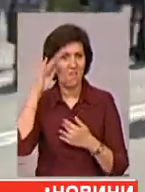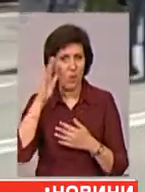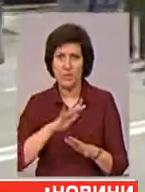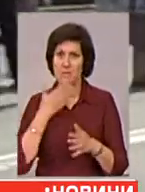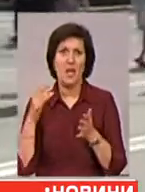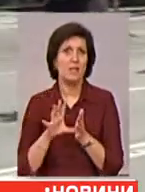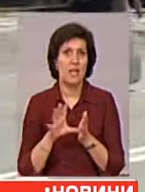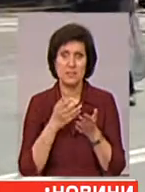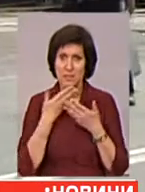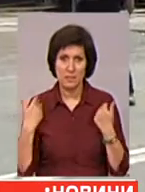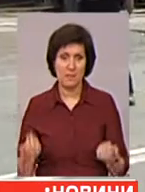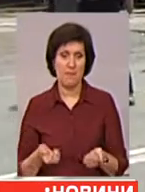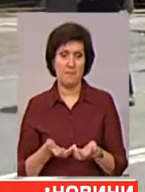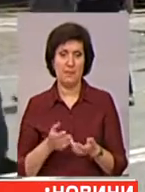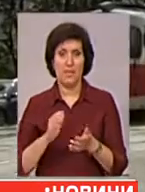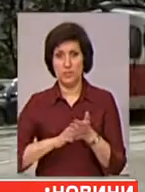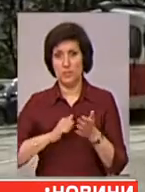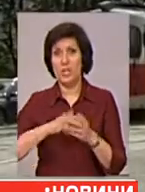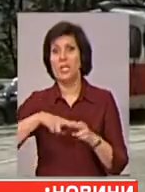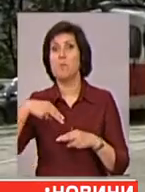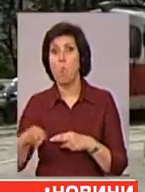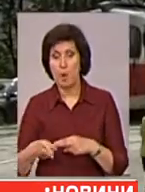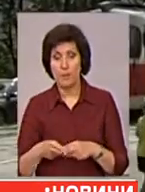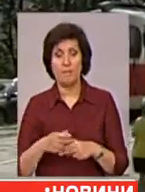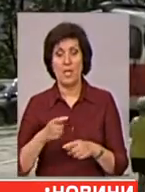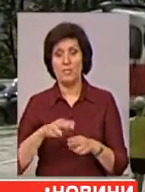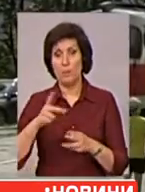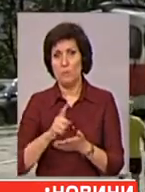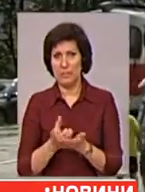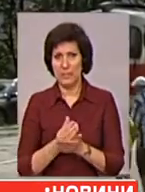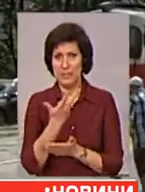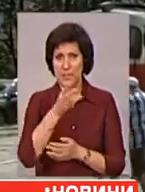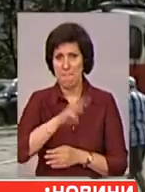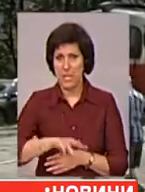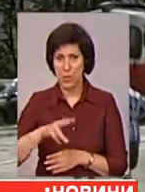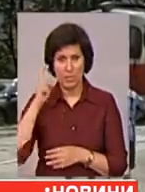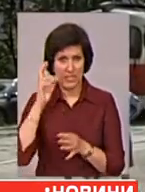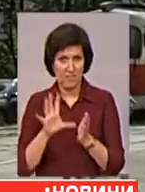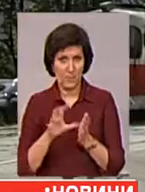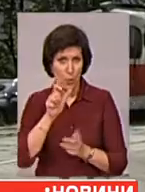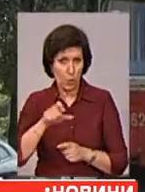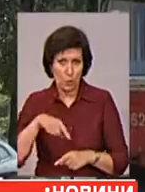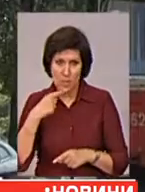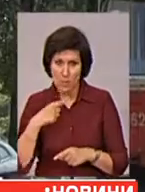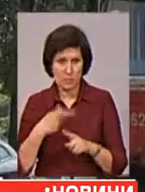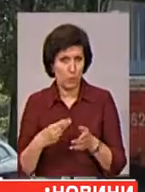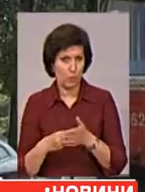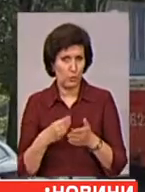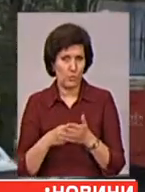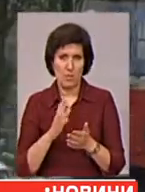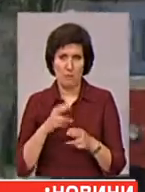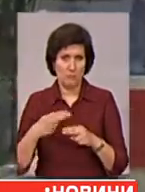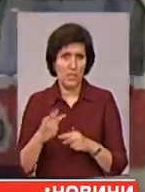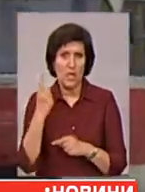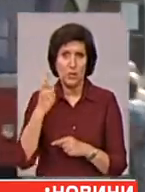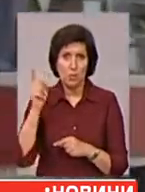ні електрики, нібито через борг. Забудовники і мешканці мають сплатити понад 3 мільйони «Київенерго». Люди кажуть, із цієї суми винні лише